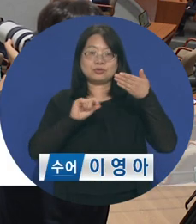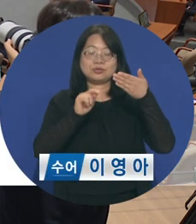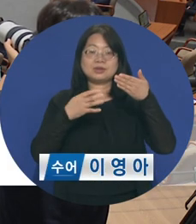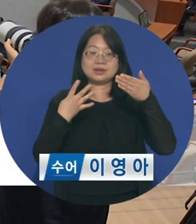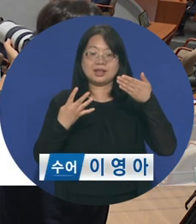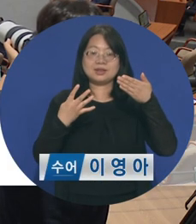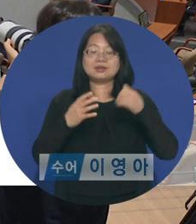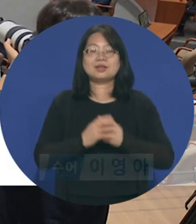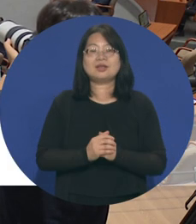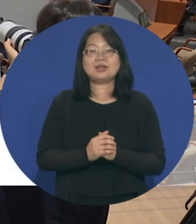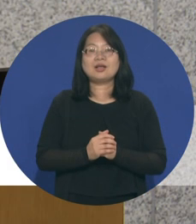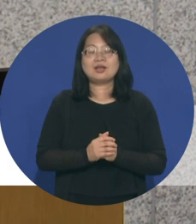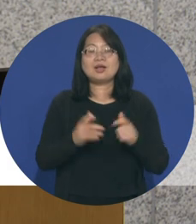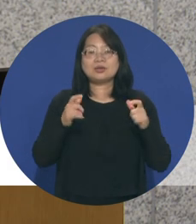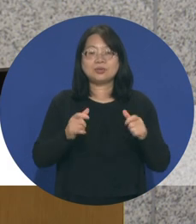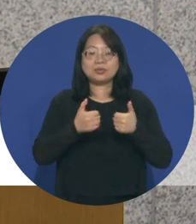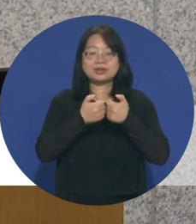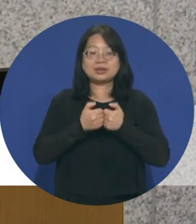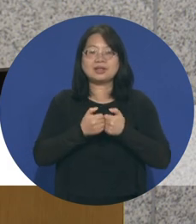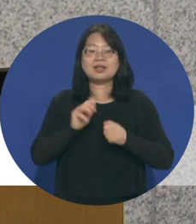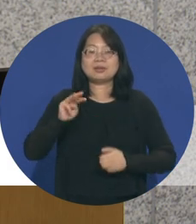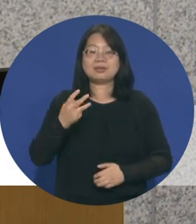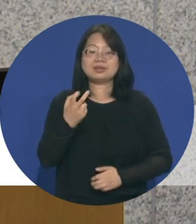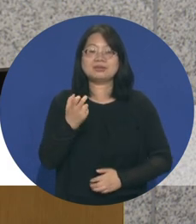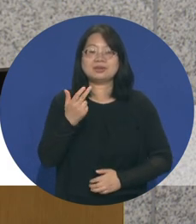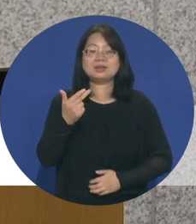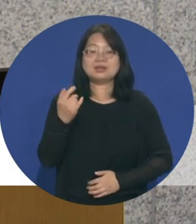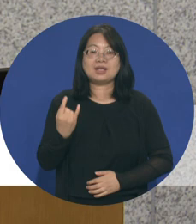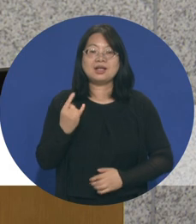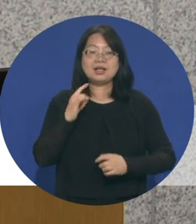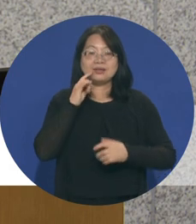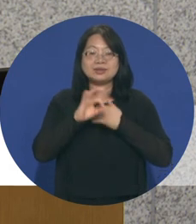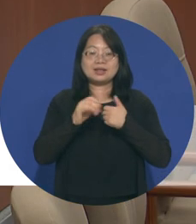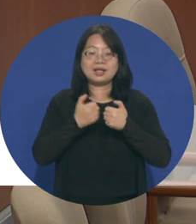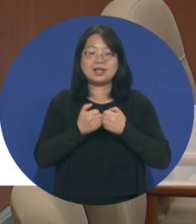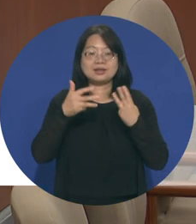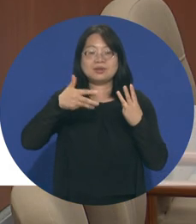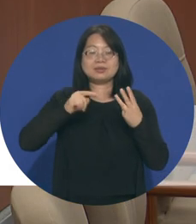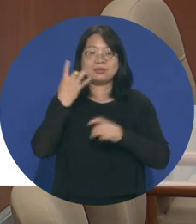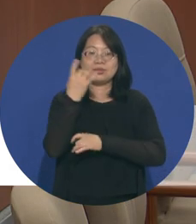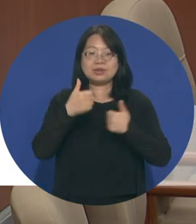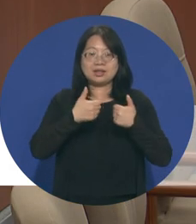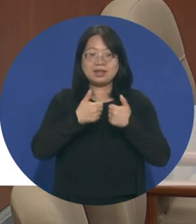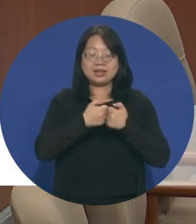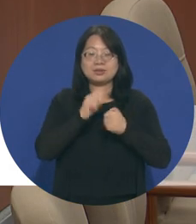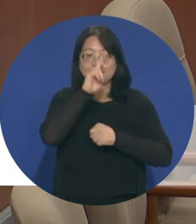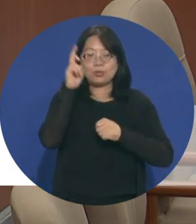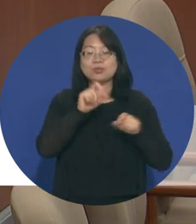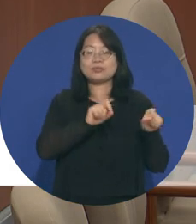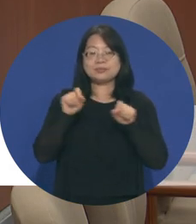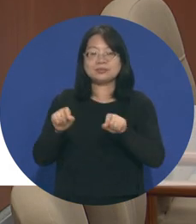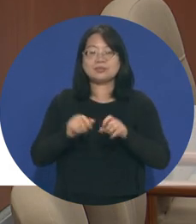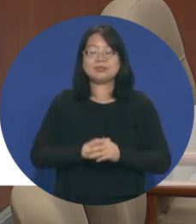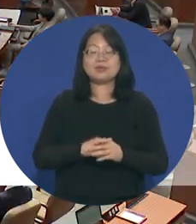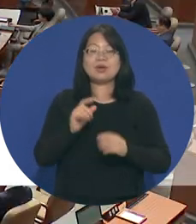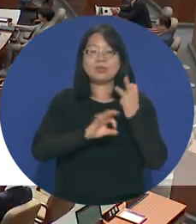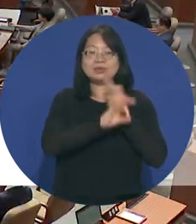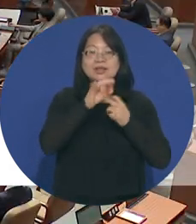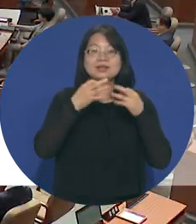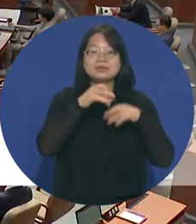지난 4일 열린 도의회 제 377회 임시회 3차 본회의는 오후 본회의 속개가 지연됐습니다 오전